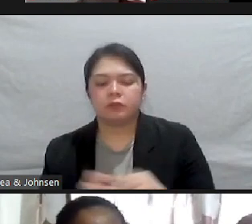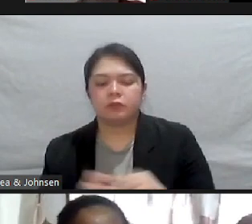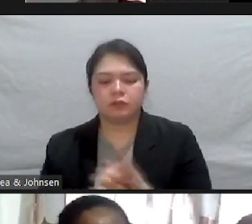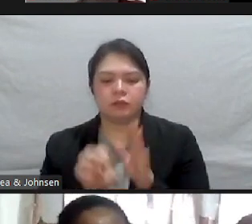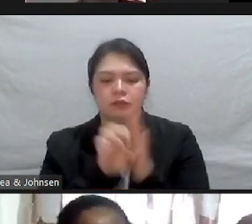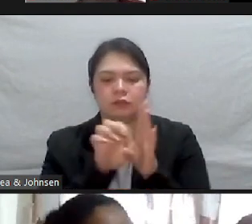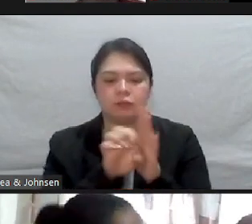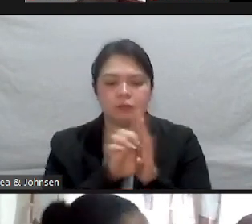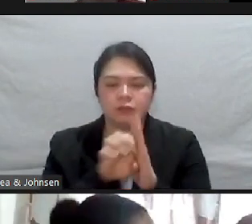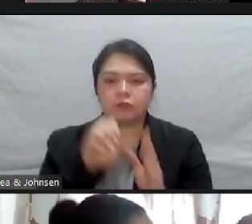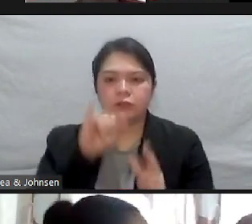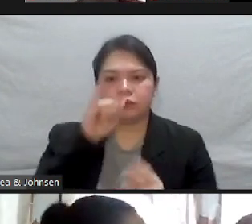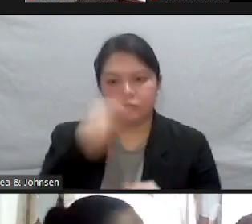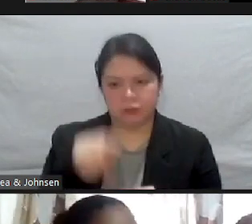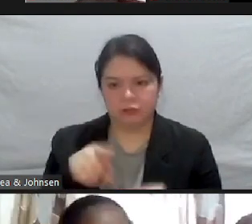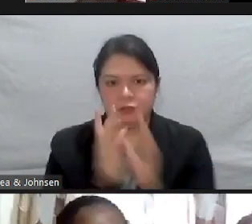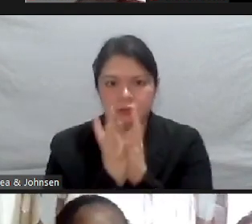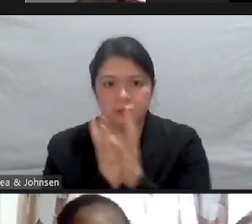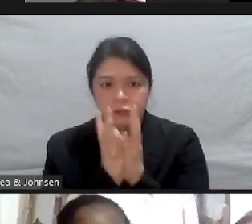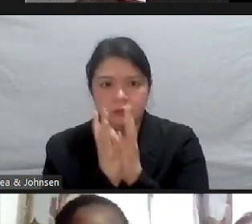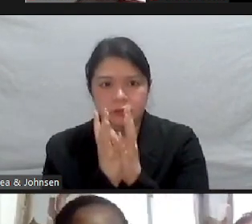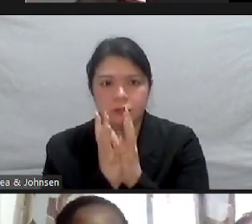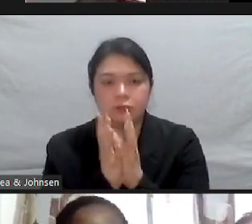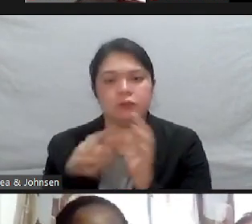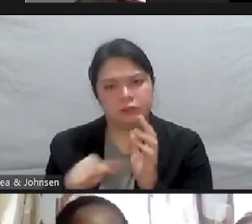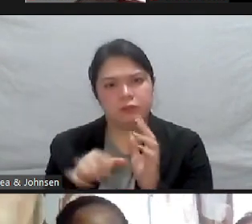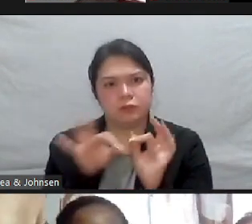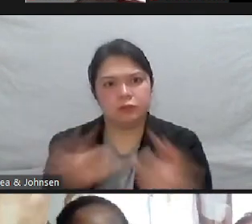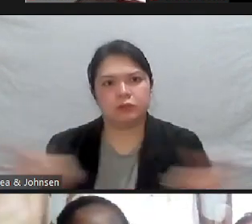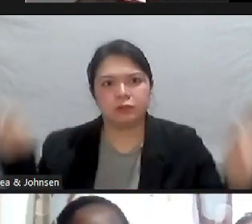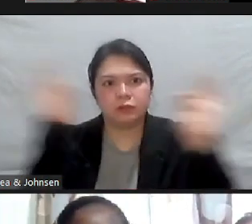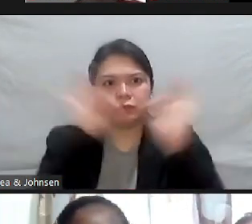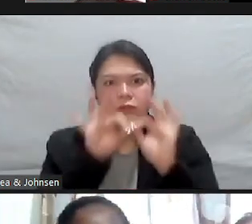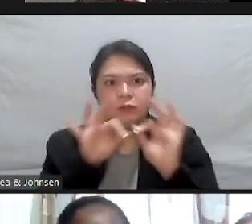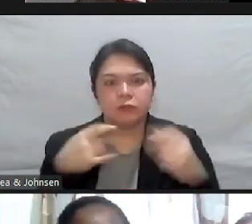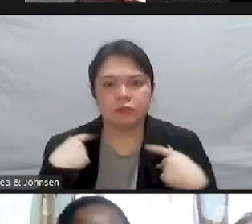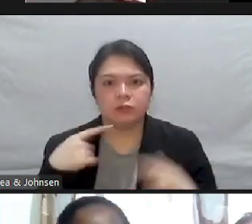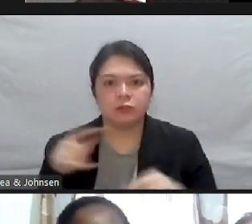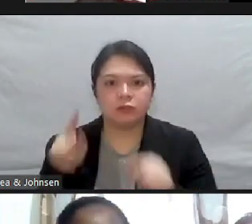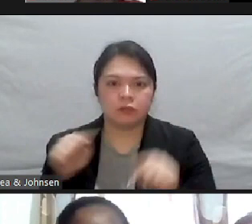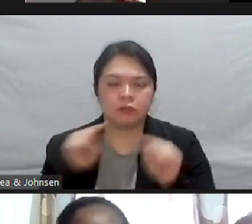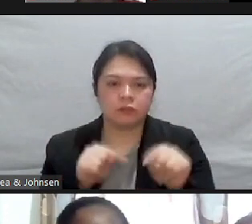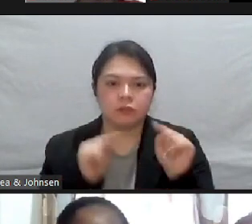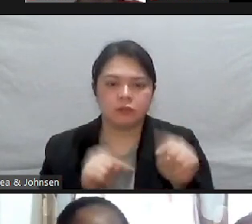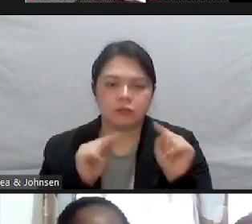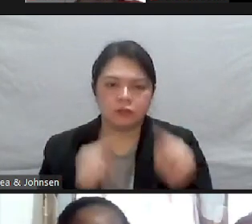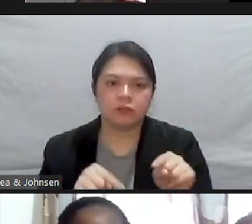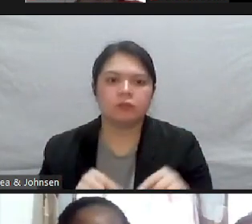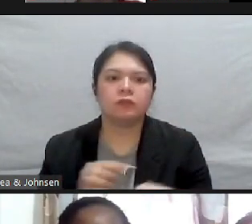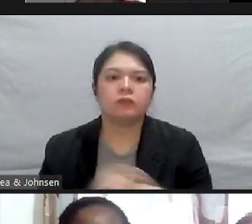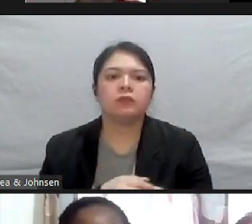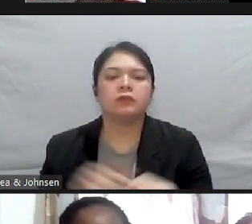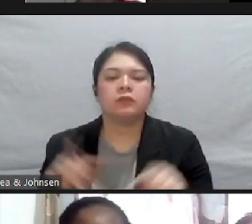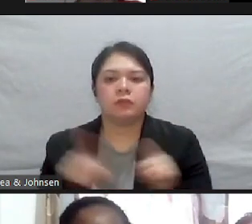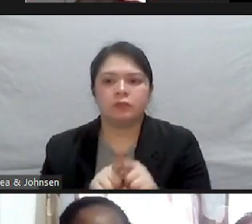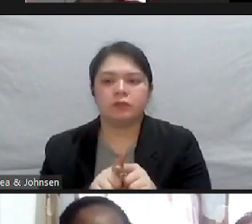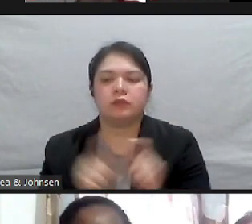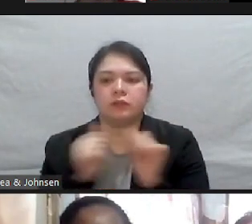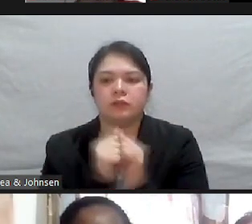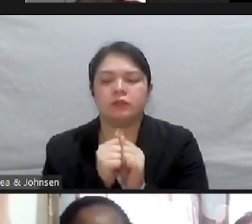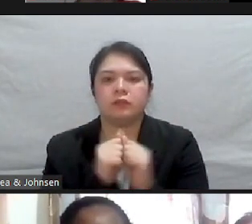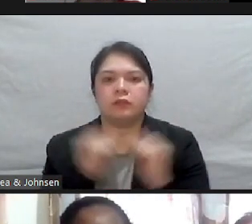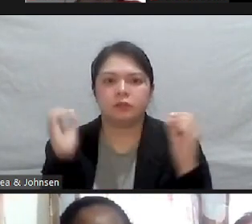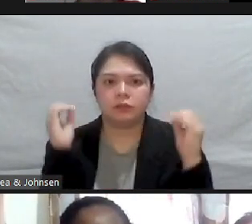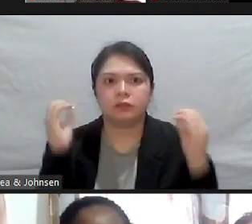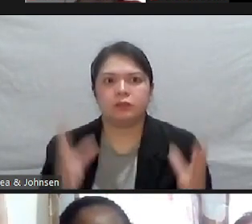IP communities, siguro napakahalaga ng partisipasyon nila, no? Sa hanay din ng mga guro,